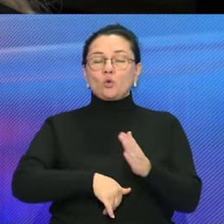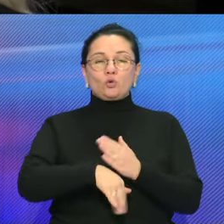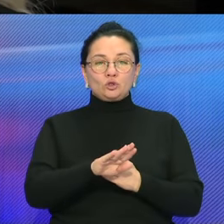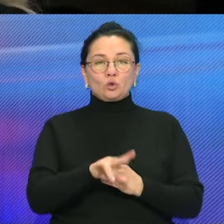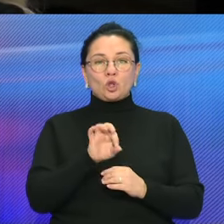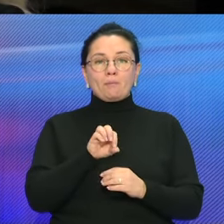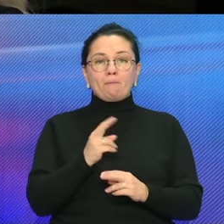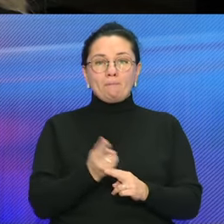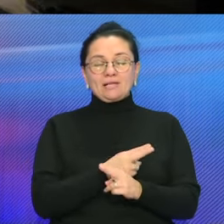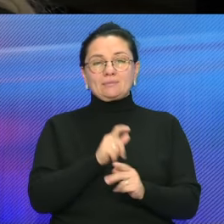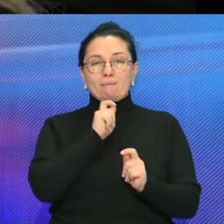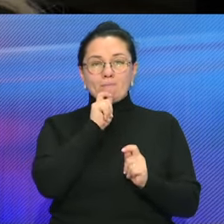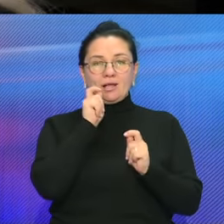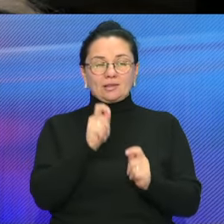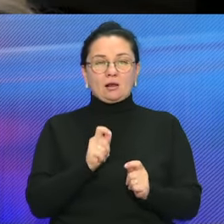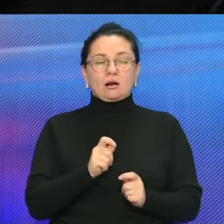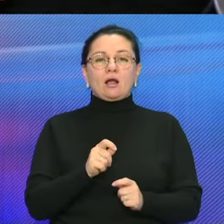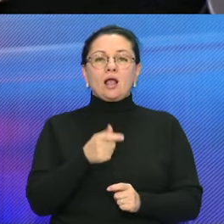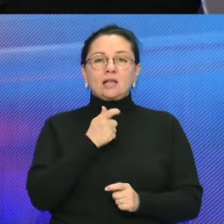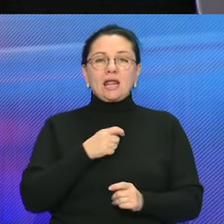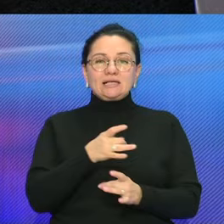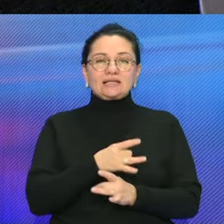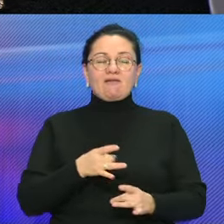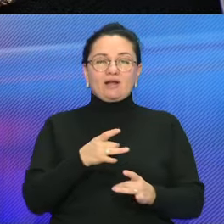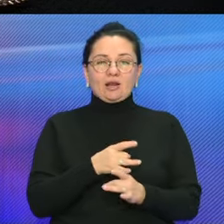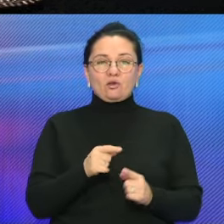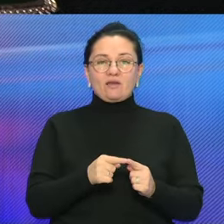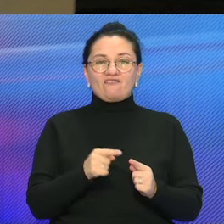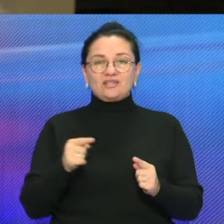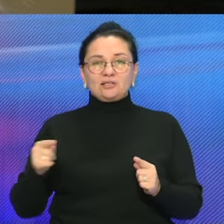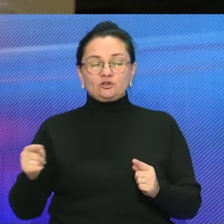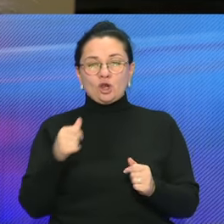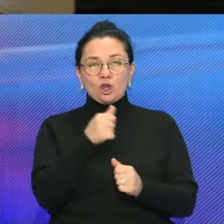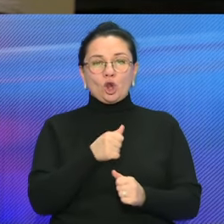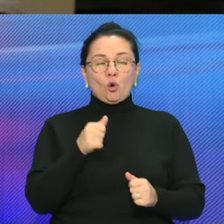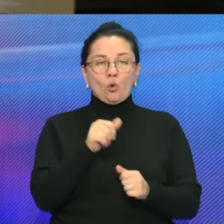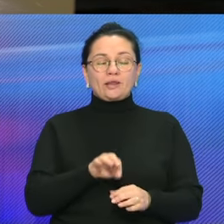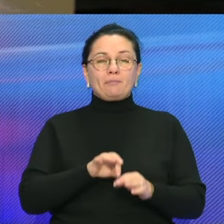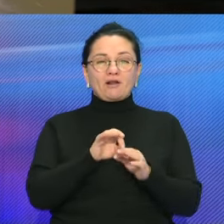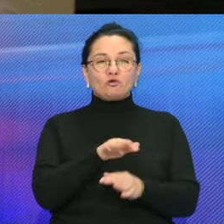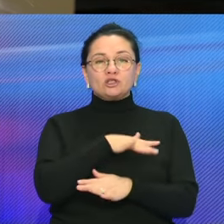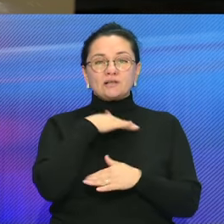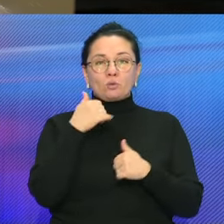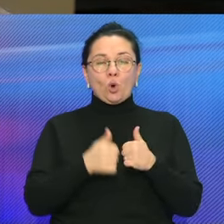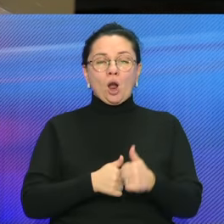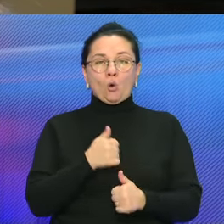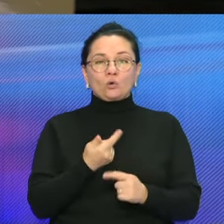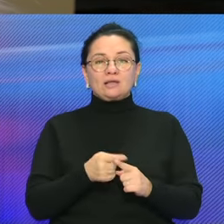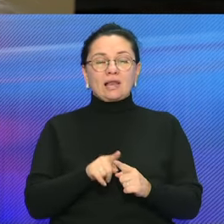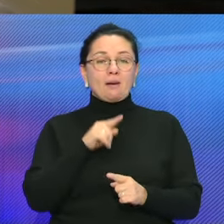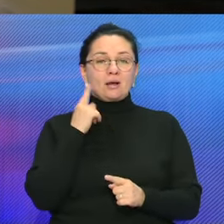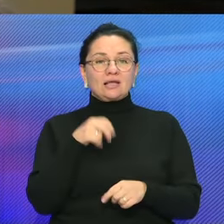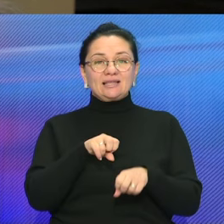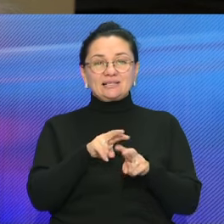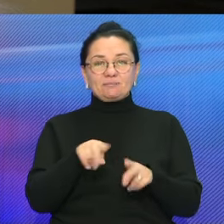Ленинского района и Ленинского районного комитета БРСМ. В течение вообще года проводится достаточно конкурсов для молодых